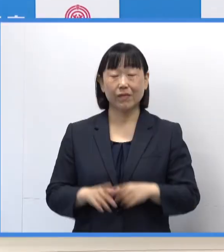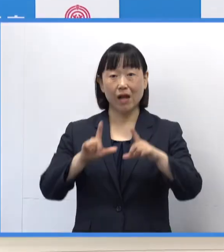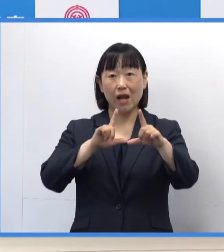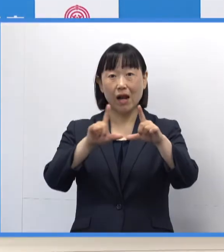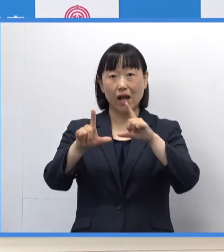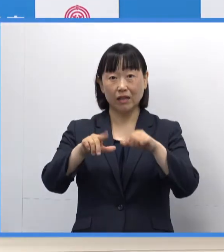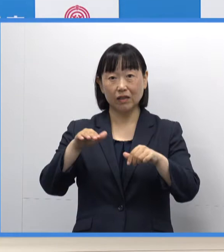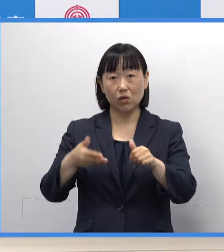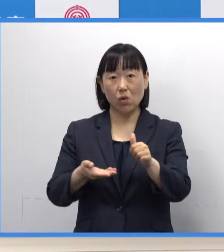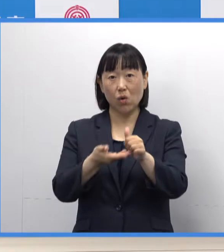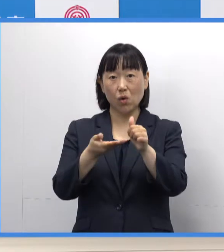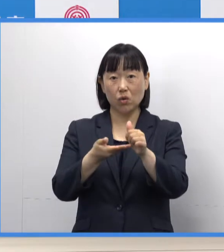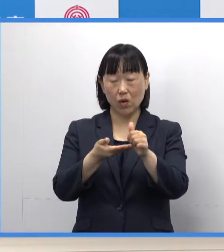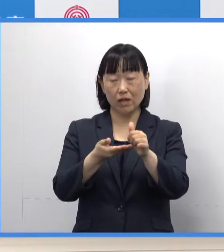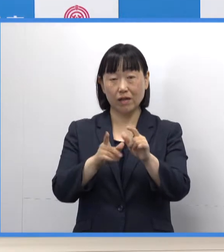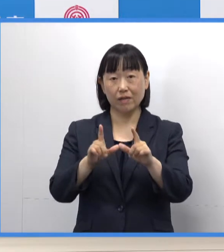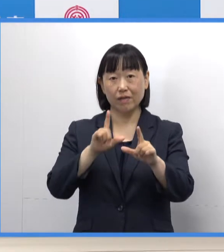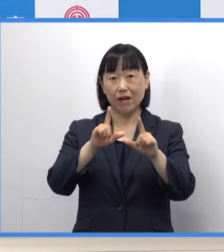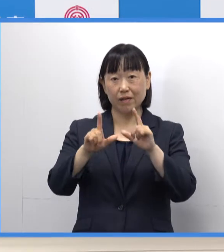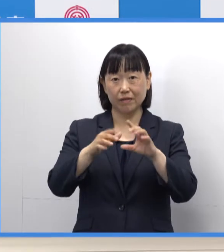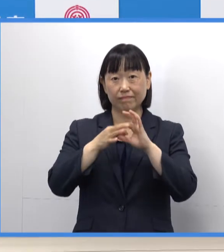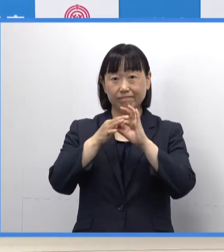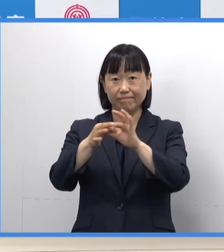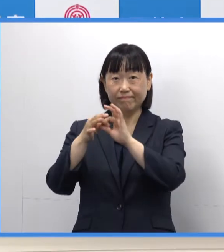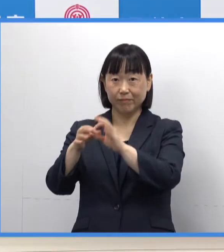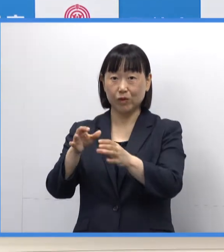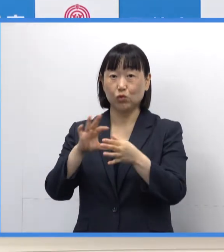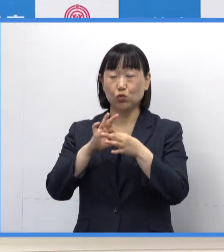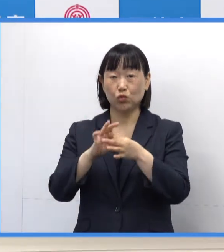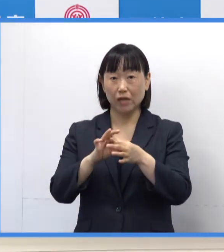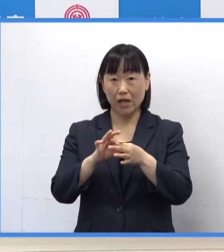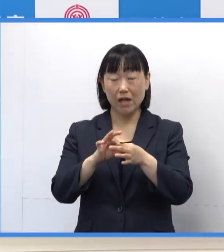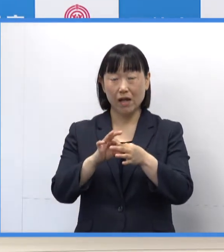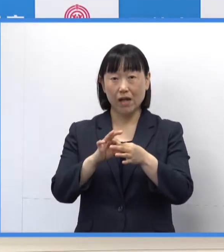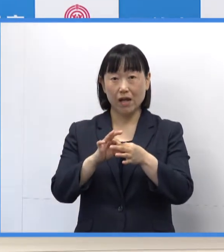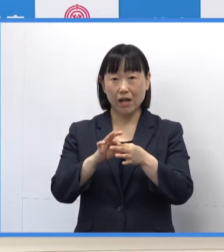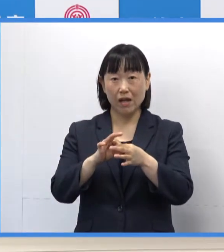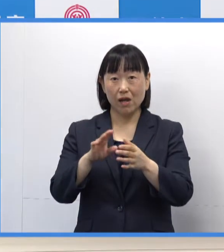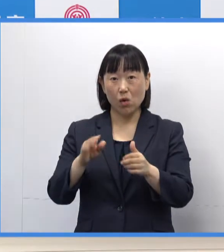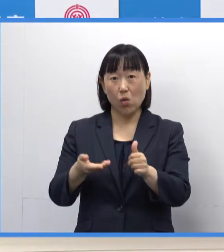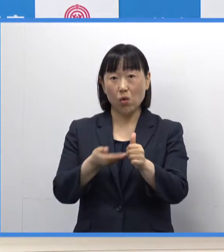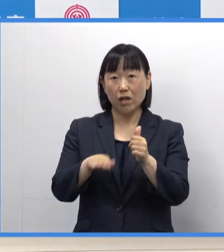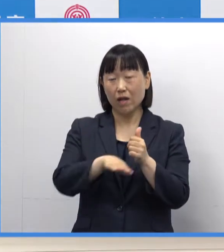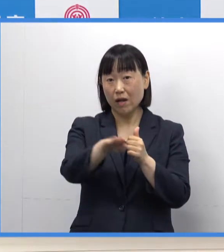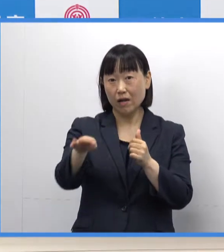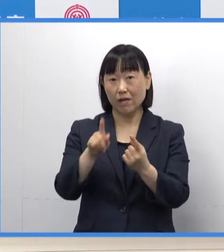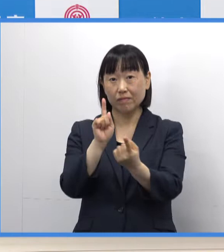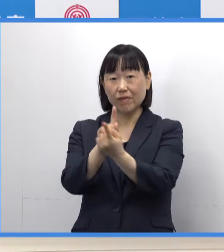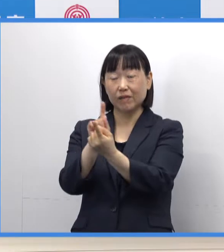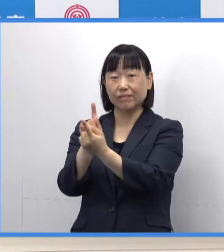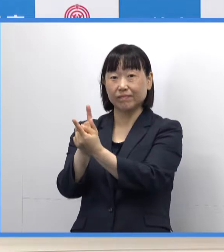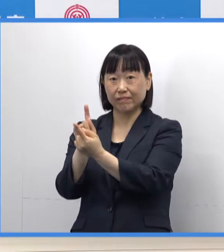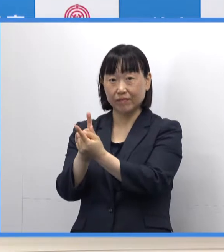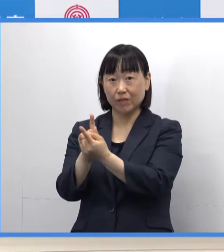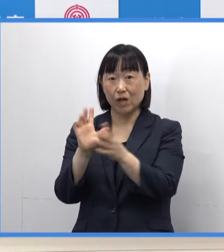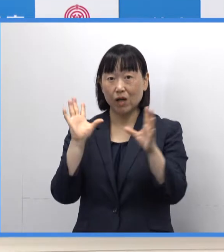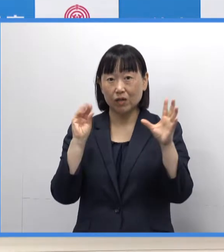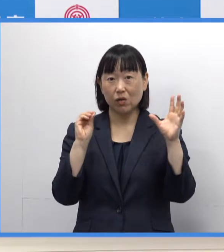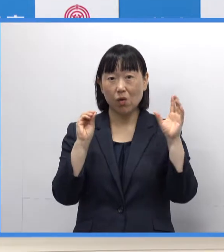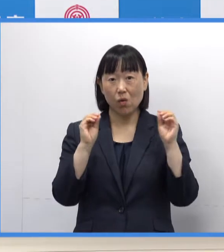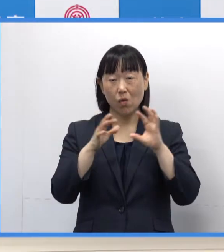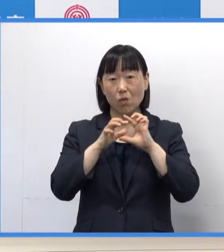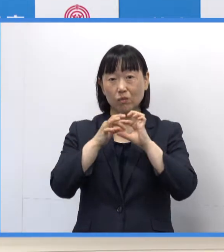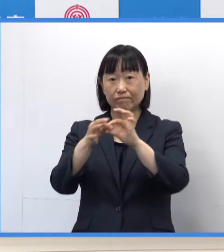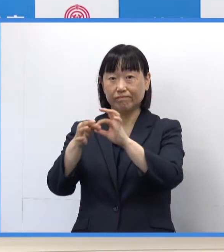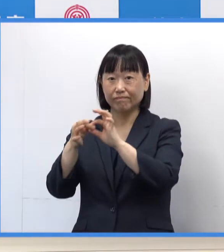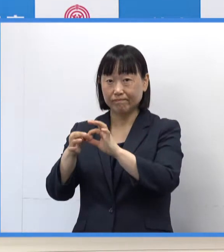LINE による子育て関連情報の発信についてご説明申し上げます。本市では子育て家庭を対象とした情報発